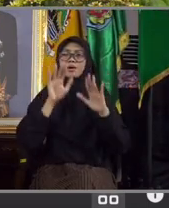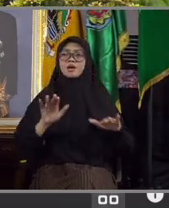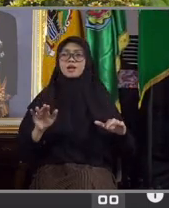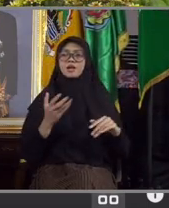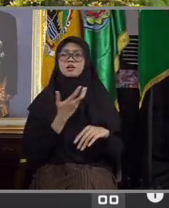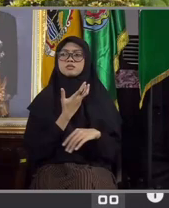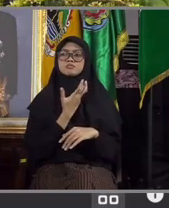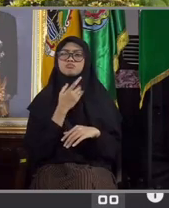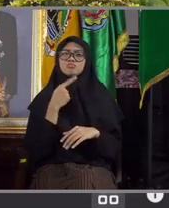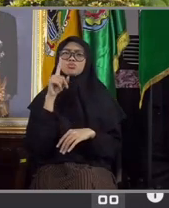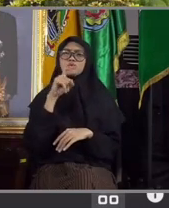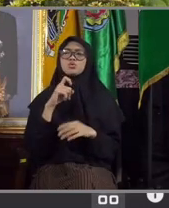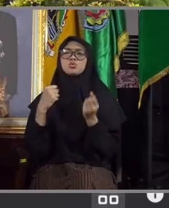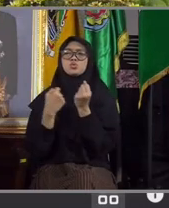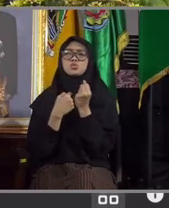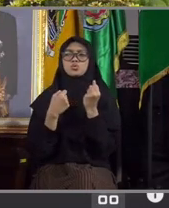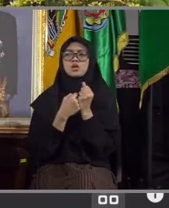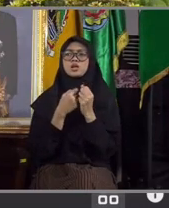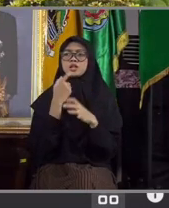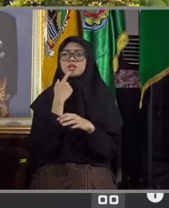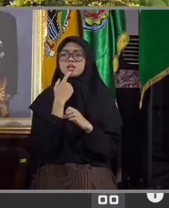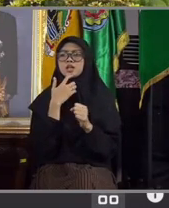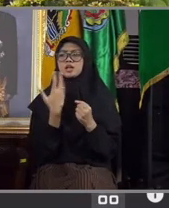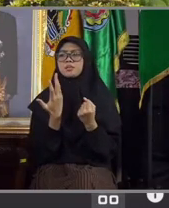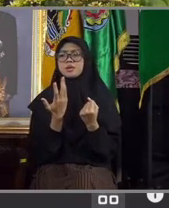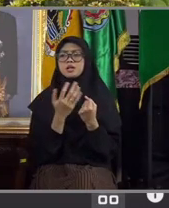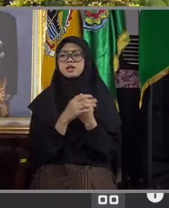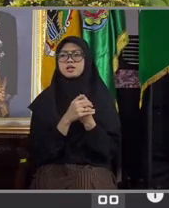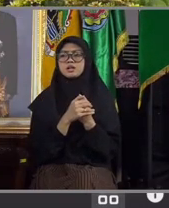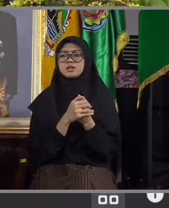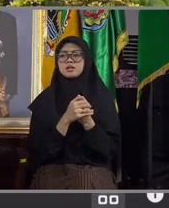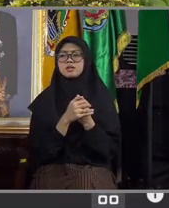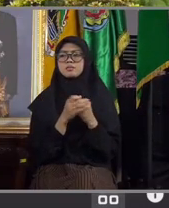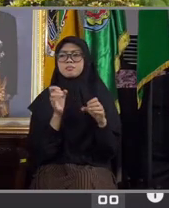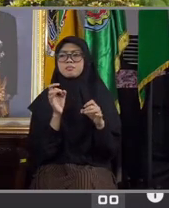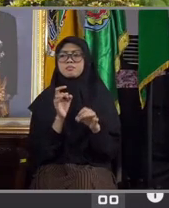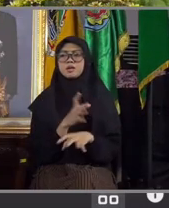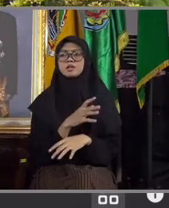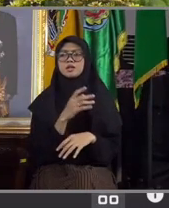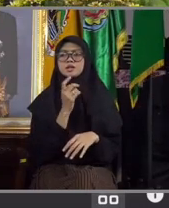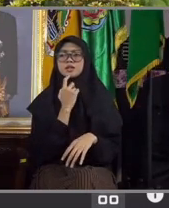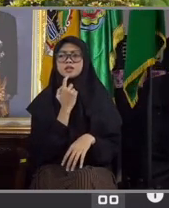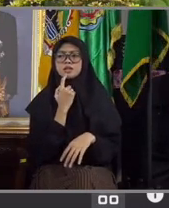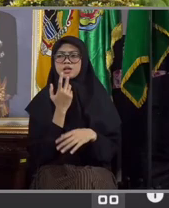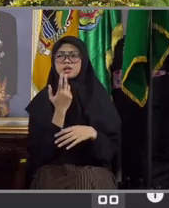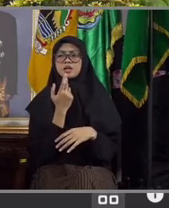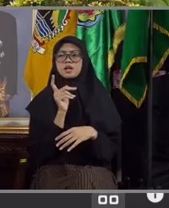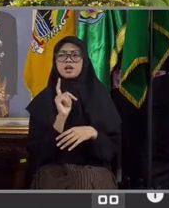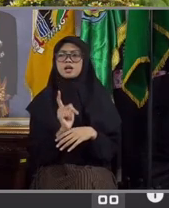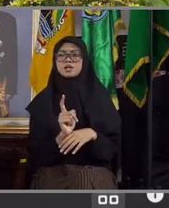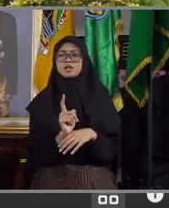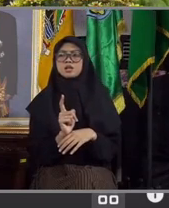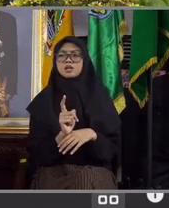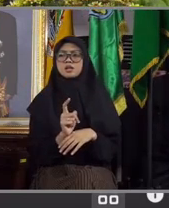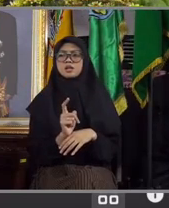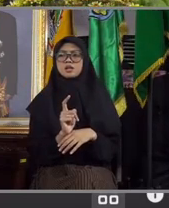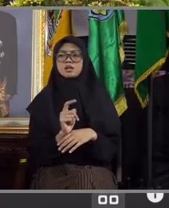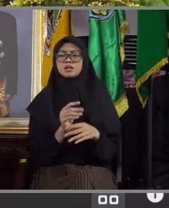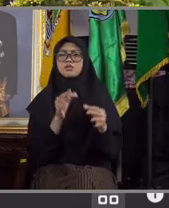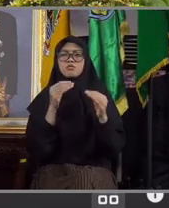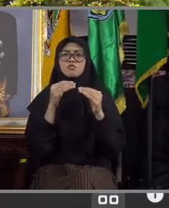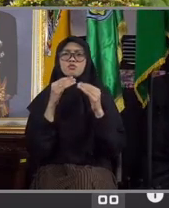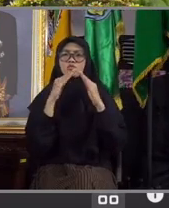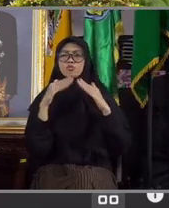mohon dukungan dari Bapak untuk dalam pelaksanaan sekolah ramah anak itu dengan adanya satpras yang memadai